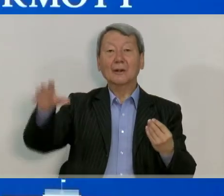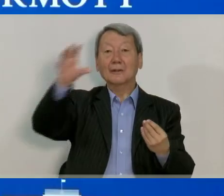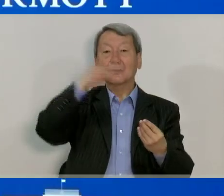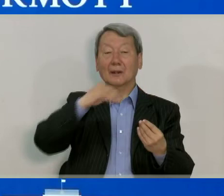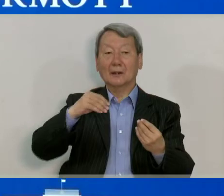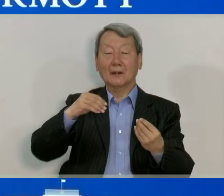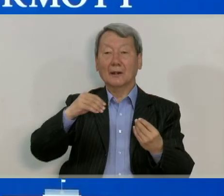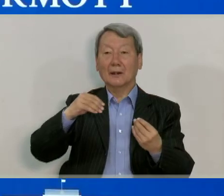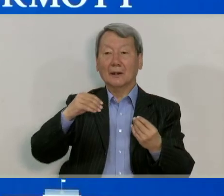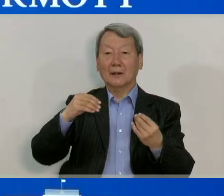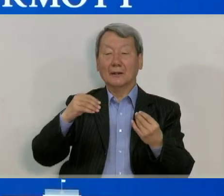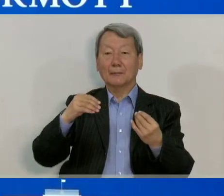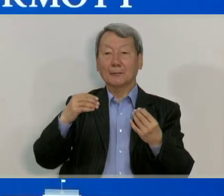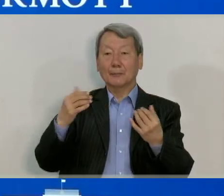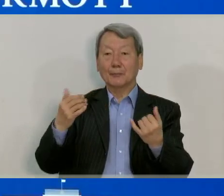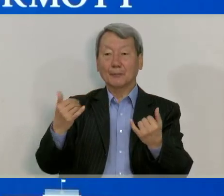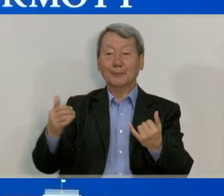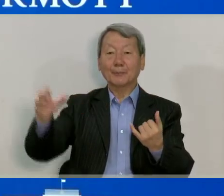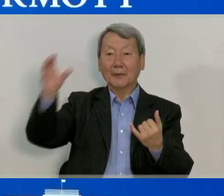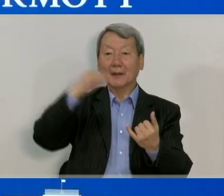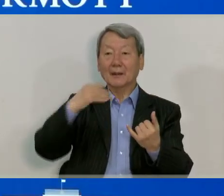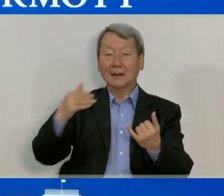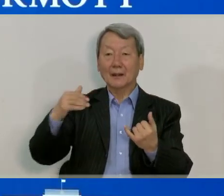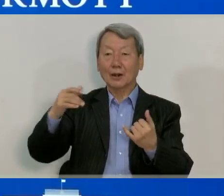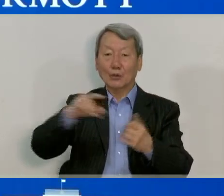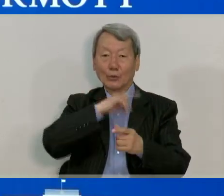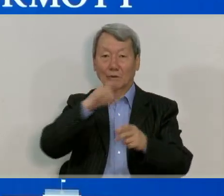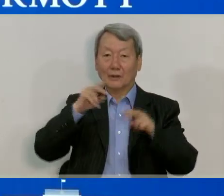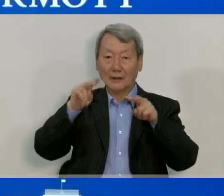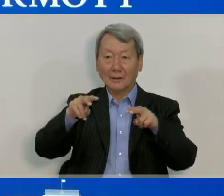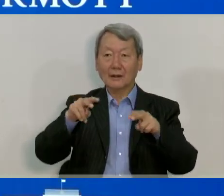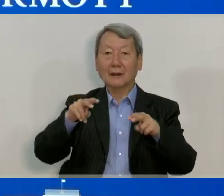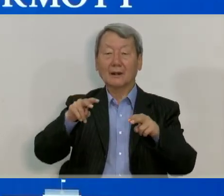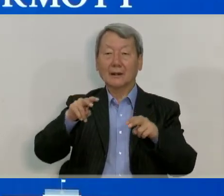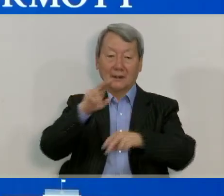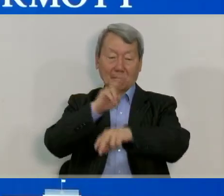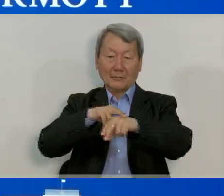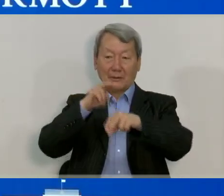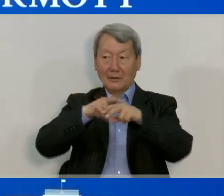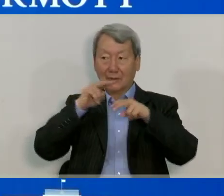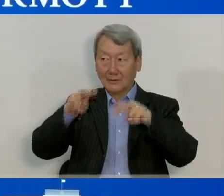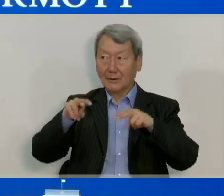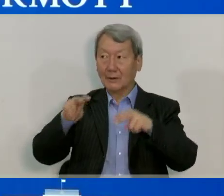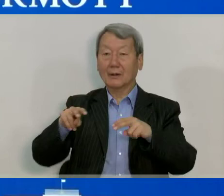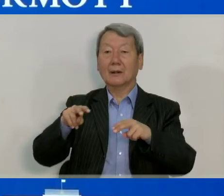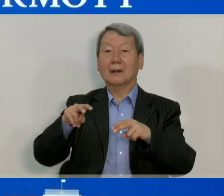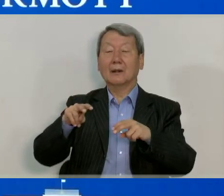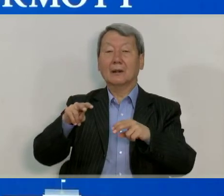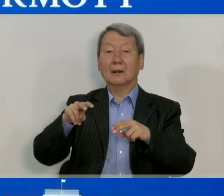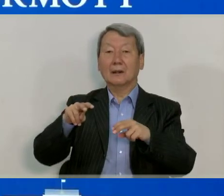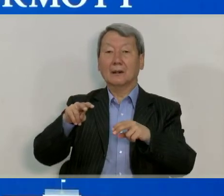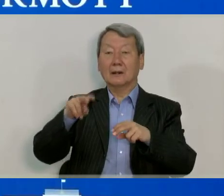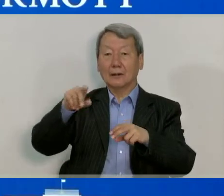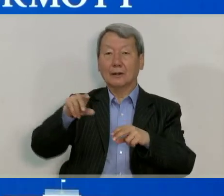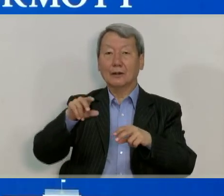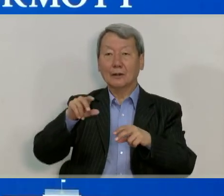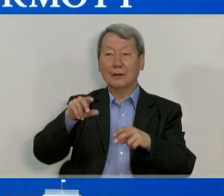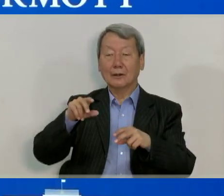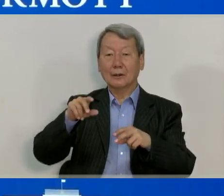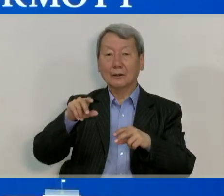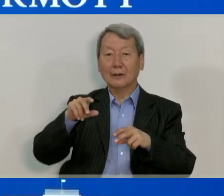приняты. Там усилен и милицейский кордон, и усилено